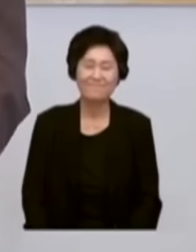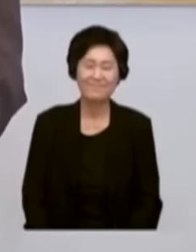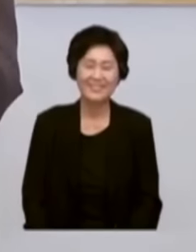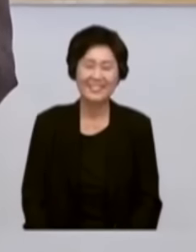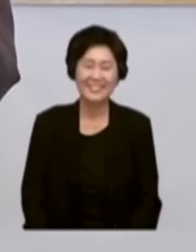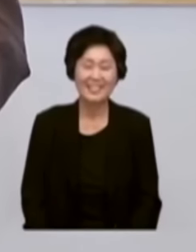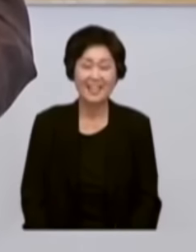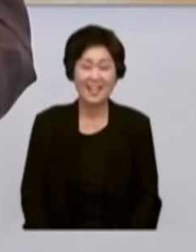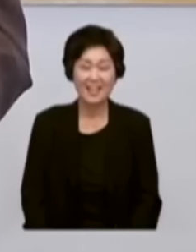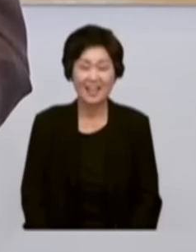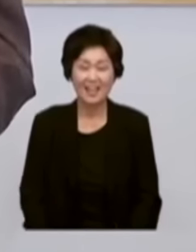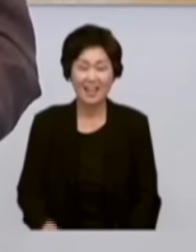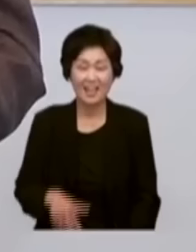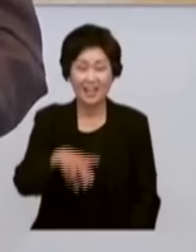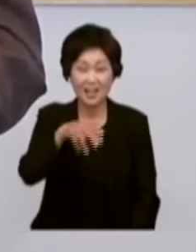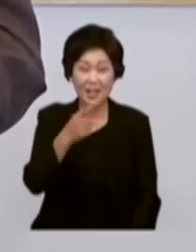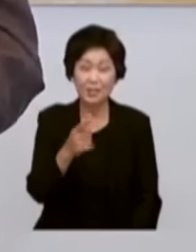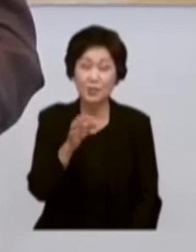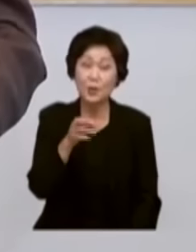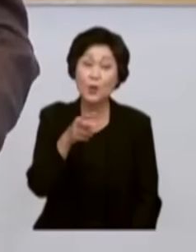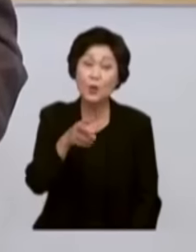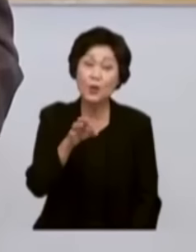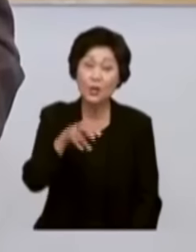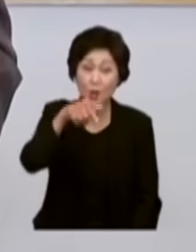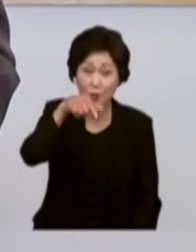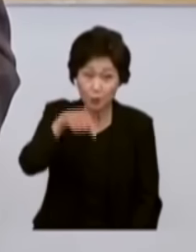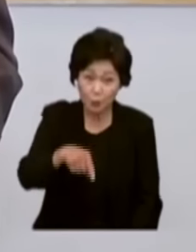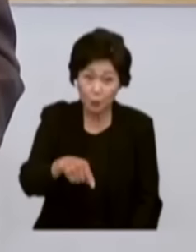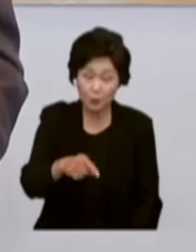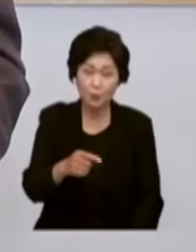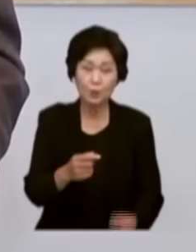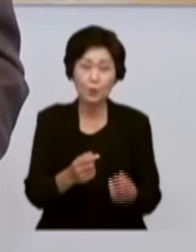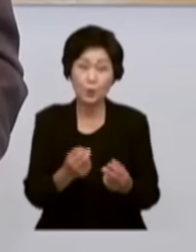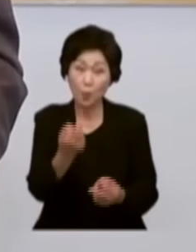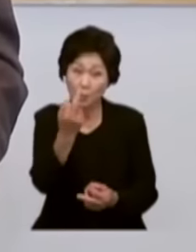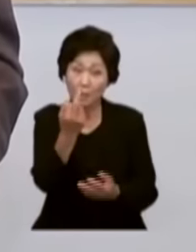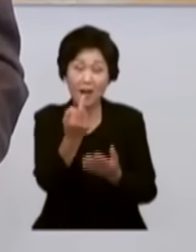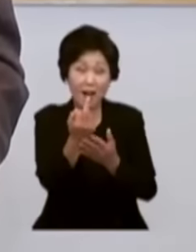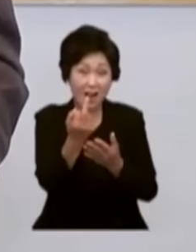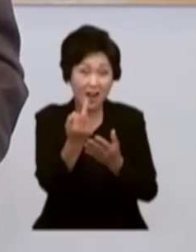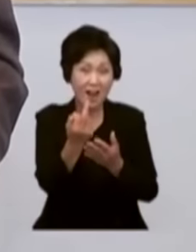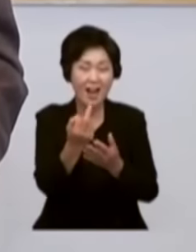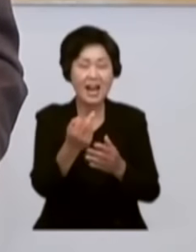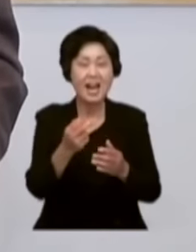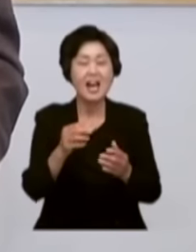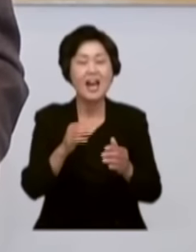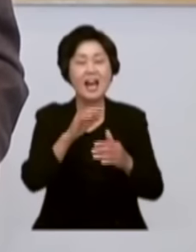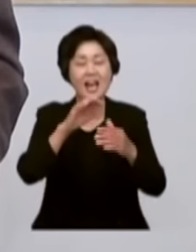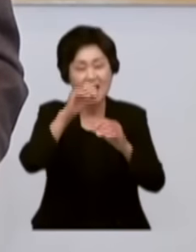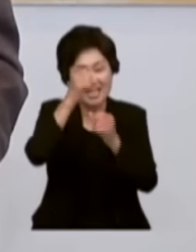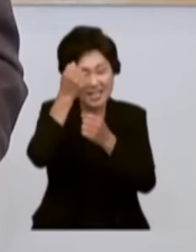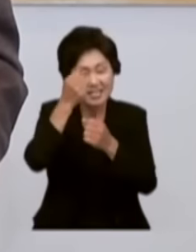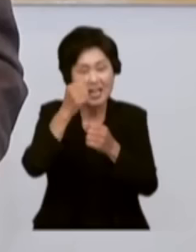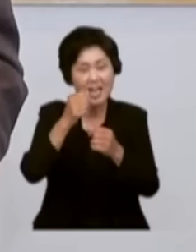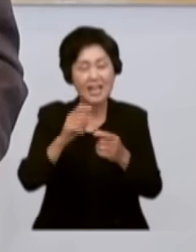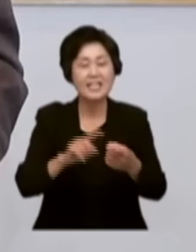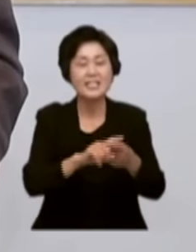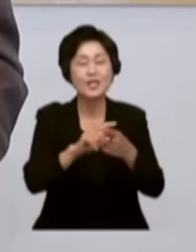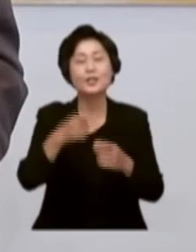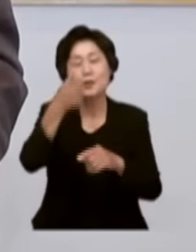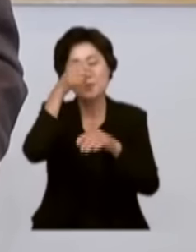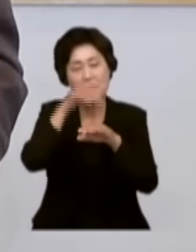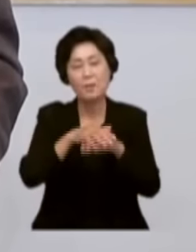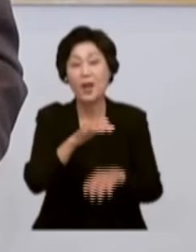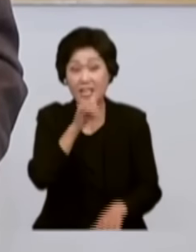아니 조용구 오빠를 제가 항상 그 저희 연예인 연합예배가 또 따로 있거든요. 그 볼 때마다 정말 어떤